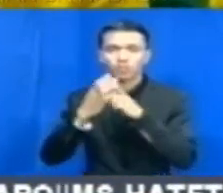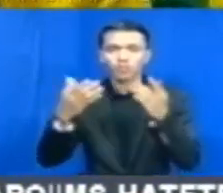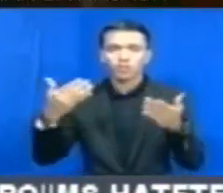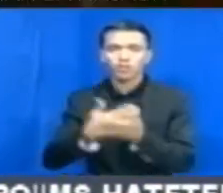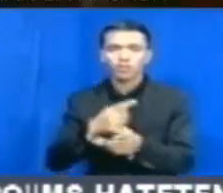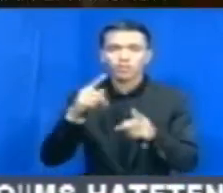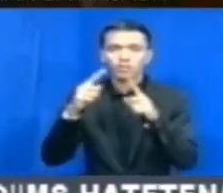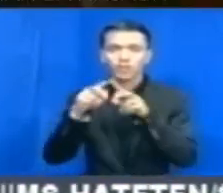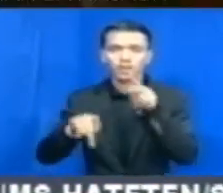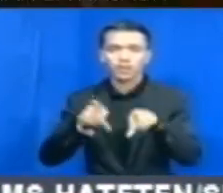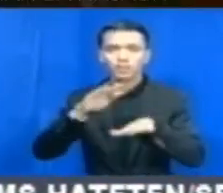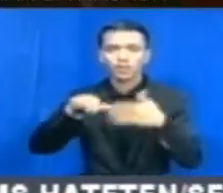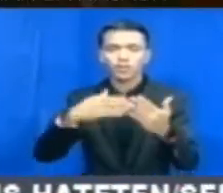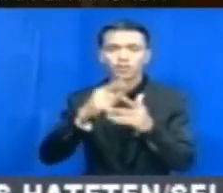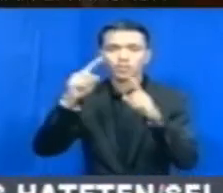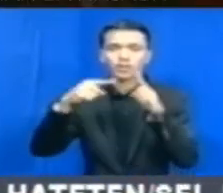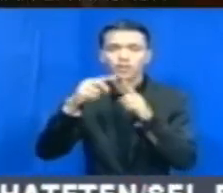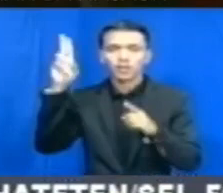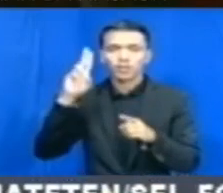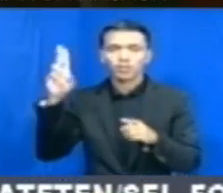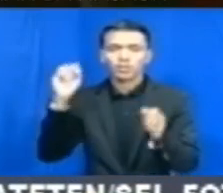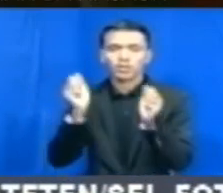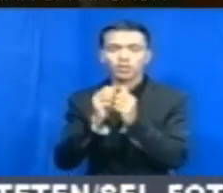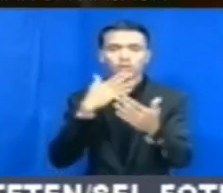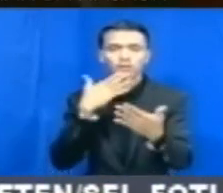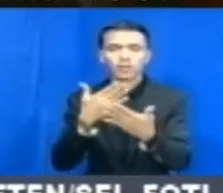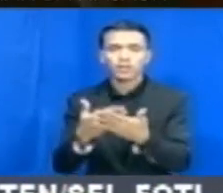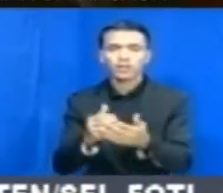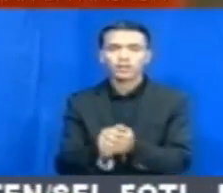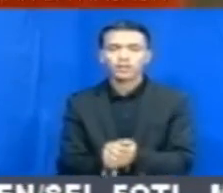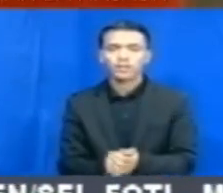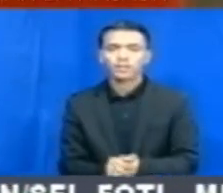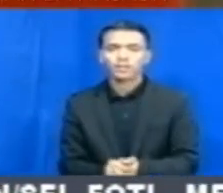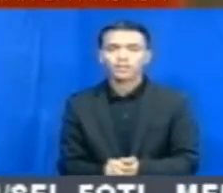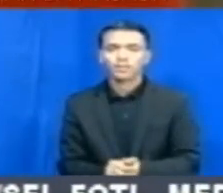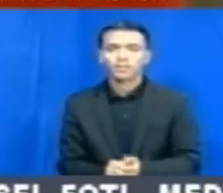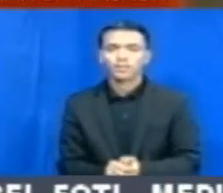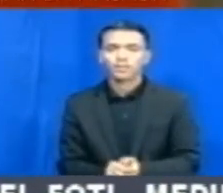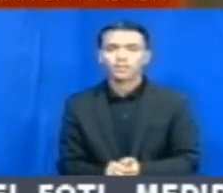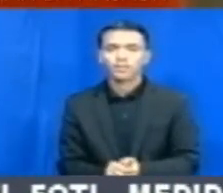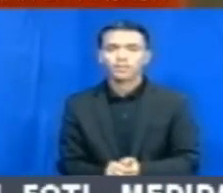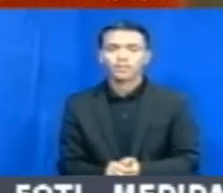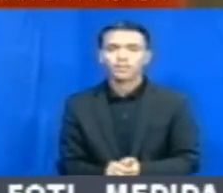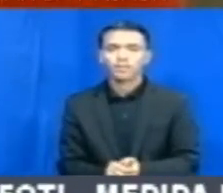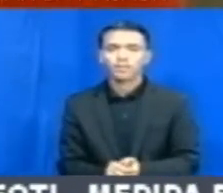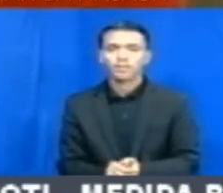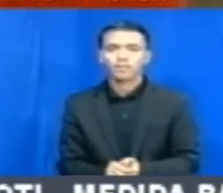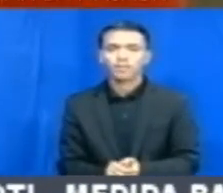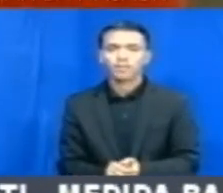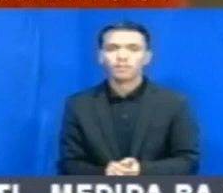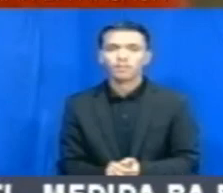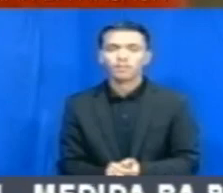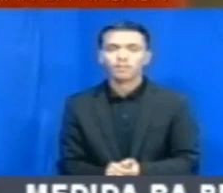ba ema hotu, o enhira utiliza o dia. Sebuah budaya baru, sebuah